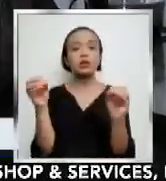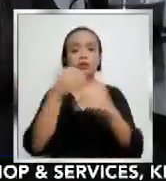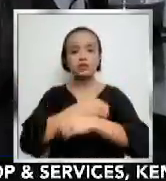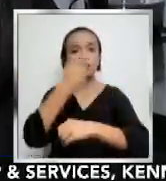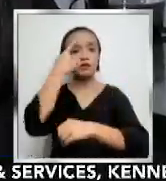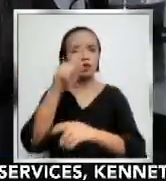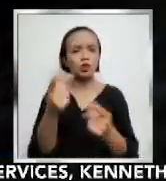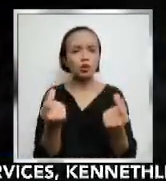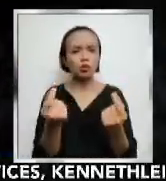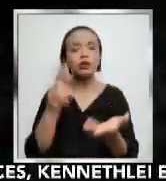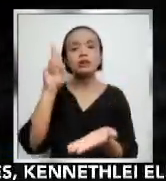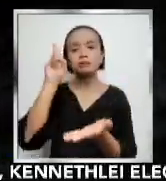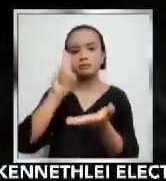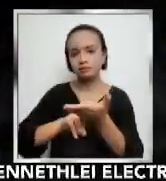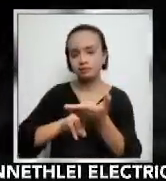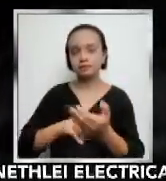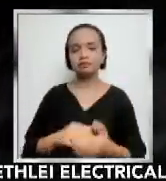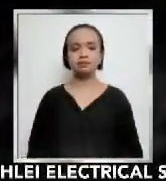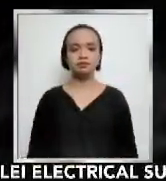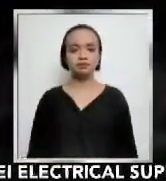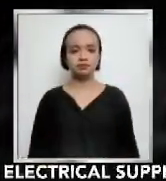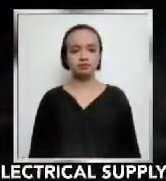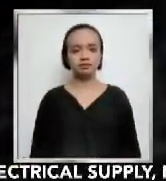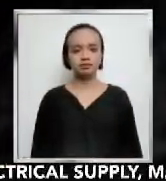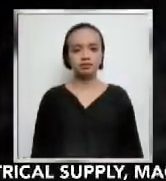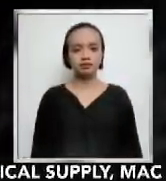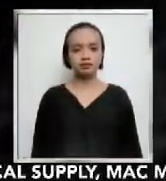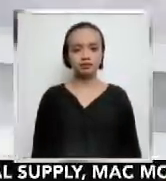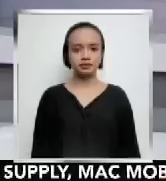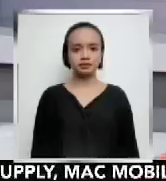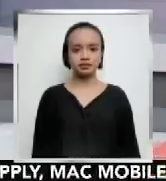GMA Integrated News, Ian Cruz, Nakatutok, 24 Oras.